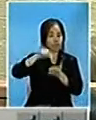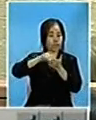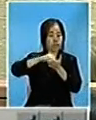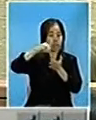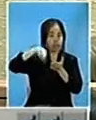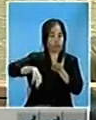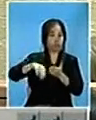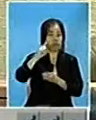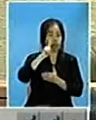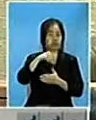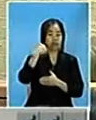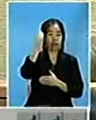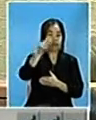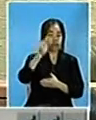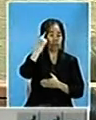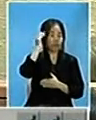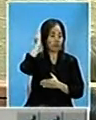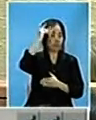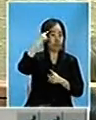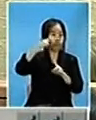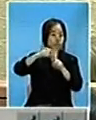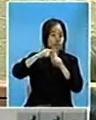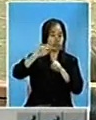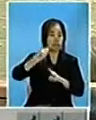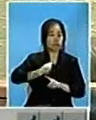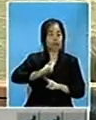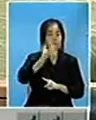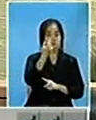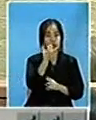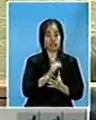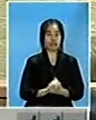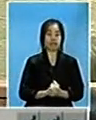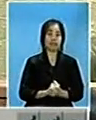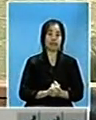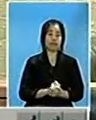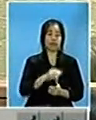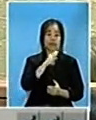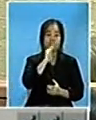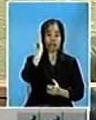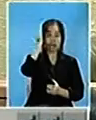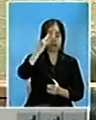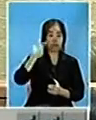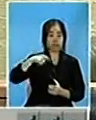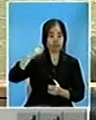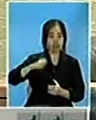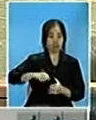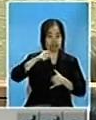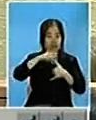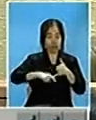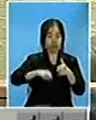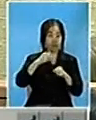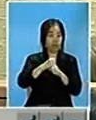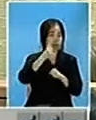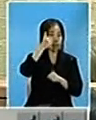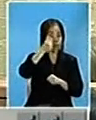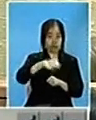กิดความเชื่อมั่นกับประชาชนคนไทยทั้งประเทศได้ถ้ามันใดก็ตามที่ตุลาการรัฐธรรมนูญไม่สามารถสร้างความเชื่อมั่